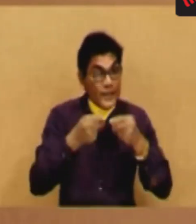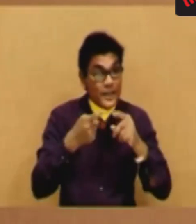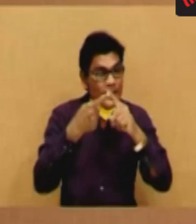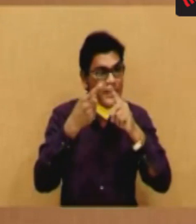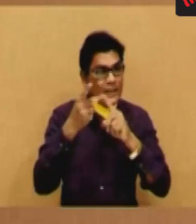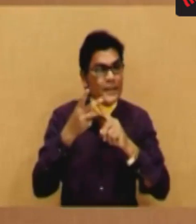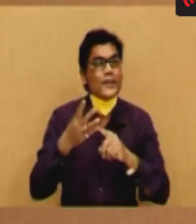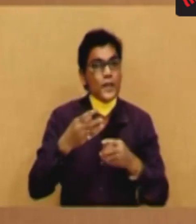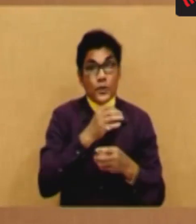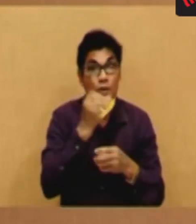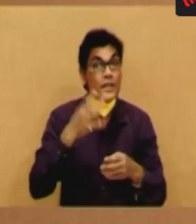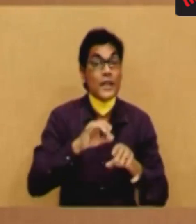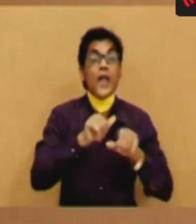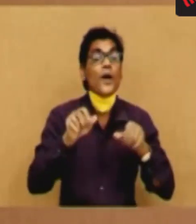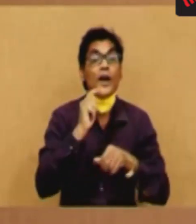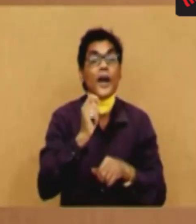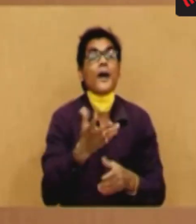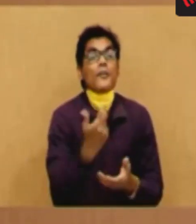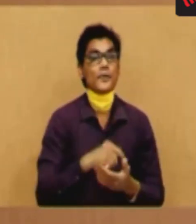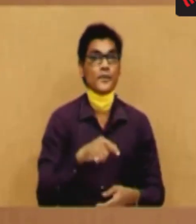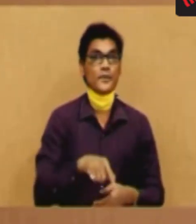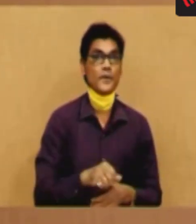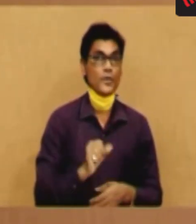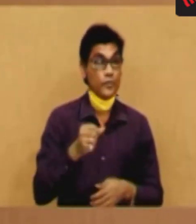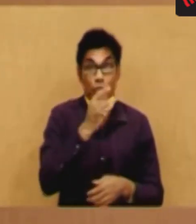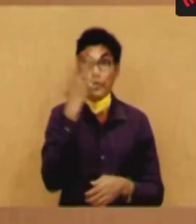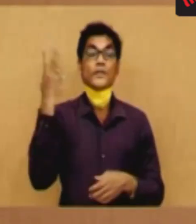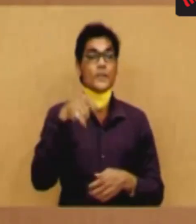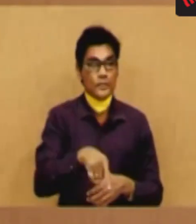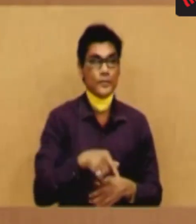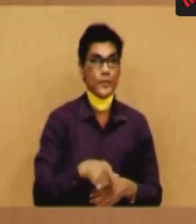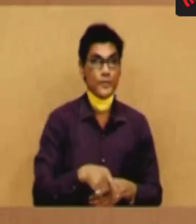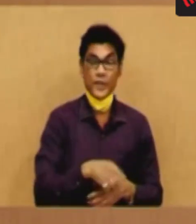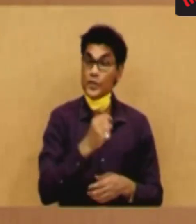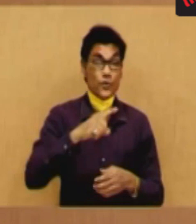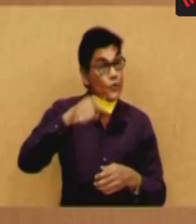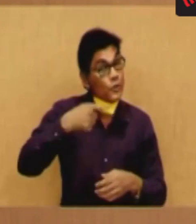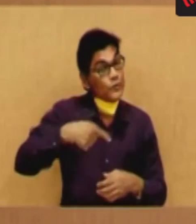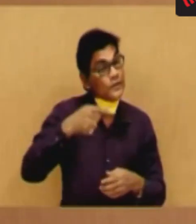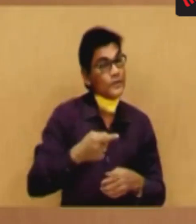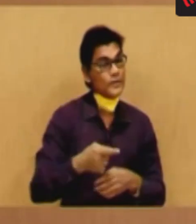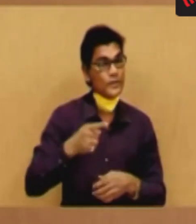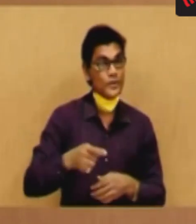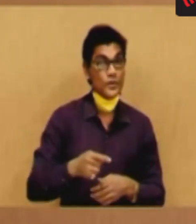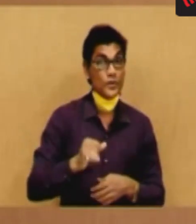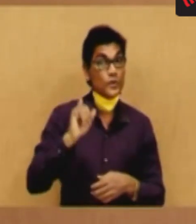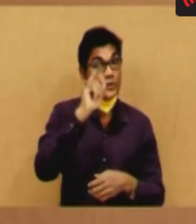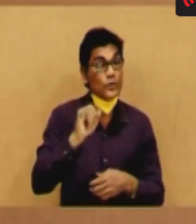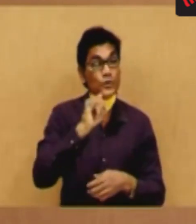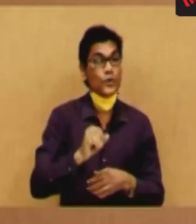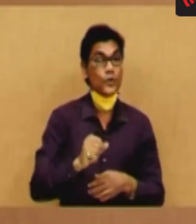ନିଜ ପାଇଁ ଯାହା କରିବା ତାଙ୍କ ପାଇଁ ମଧ୍ୟ ସେୟା କରିବା। କିନ୍ତୁ ବିଶେଷ ଭାବରେ ସବୁଦିନ 6-8